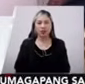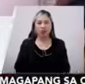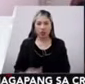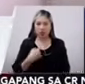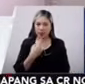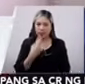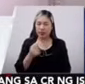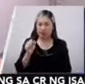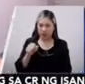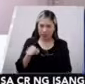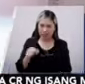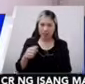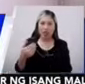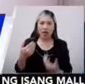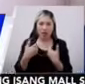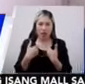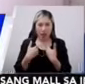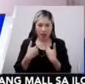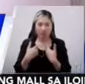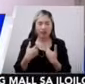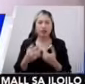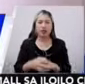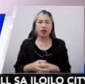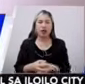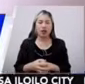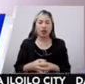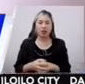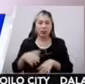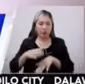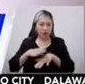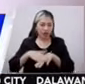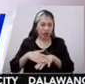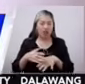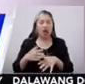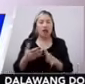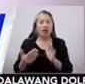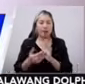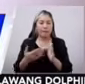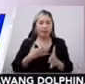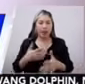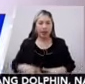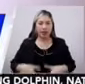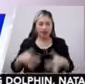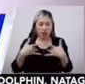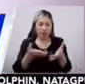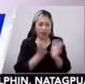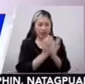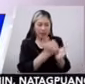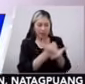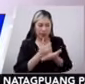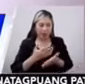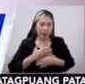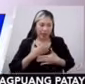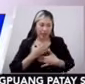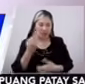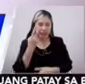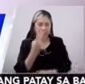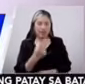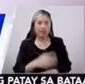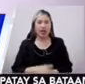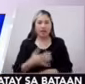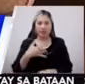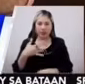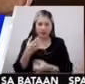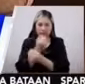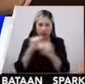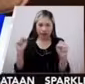akong death threats po at humingi po ako ng tulong po sa kanila at masaya din po ako na nakita ko po sila. I feel safe po. Maraming